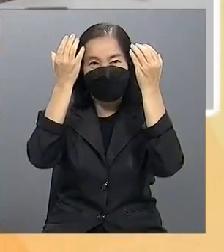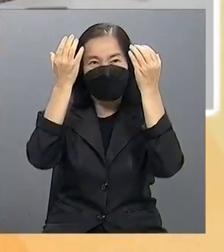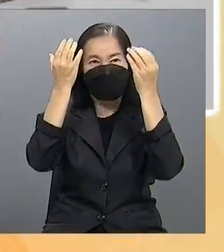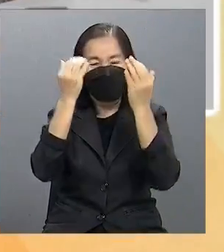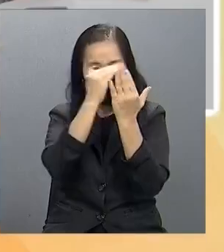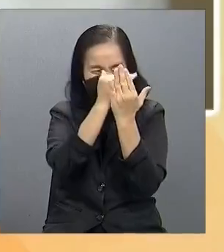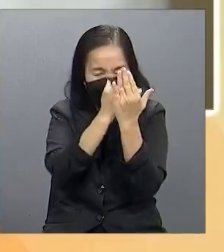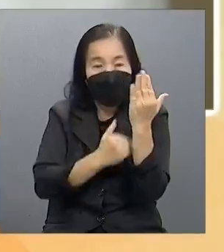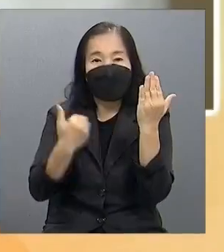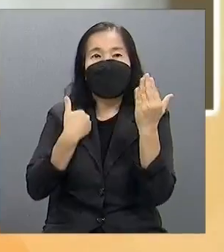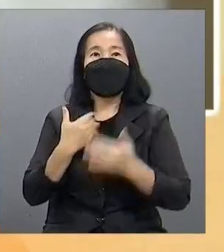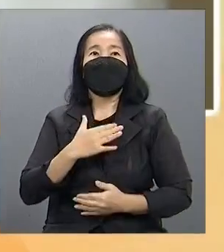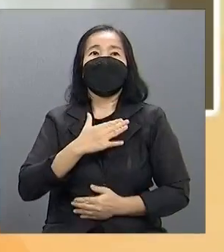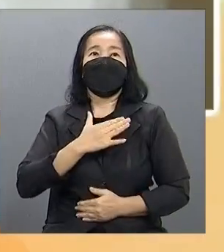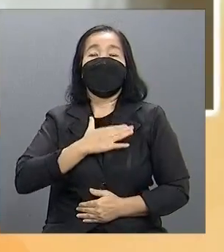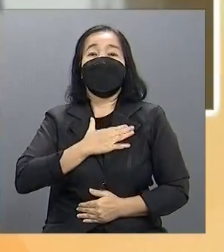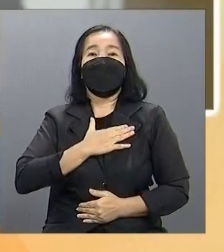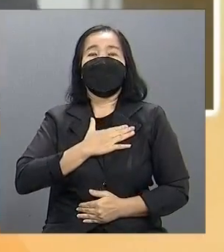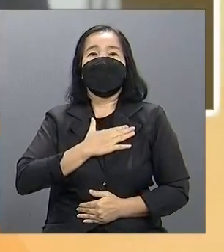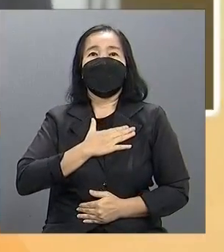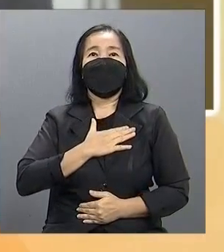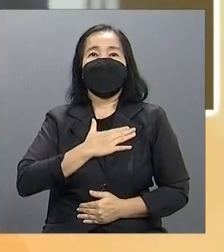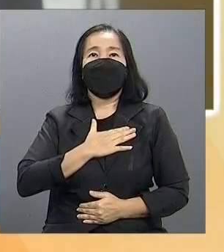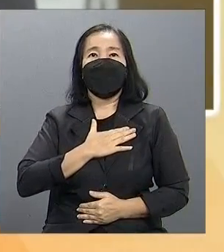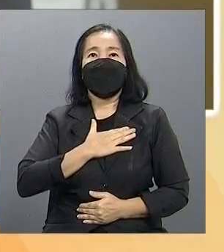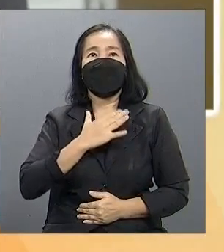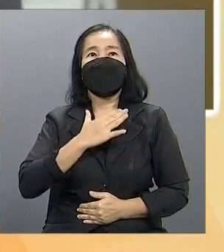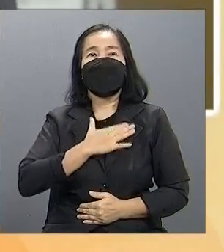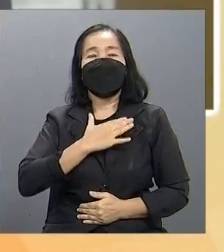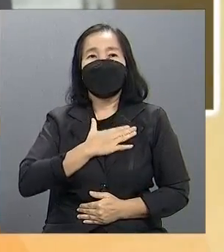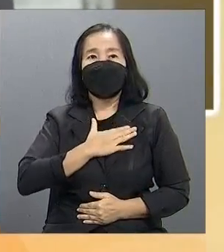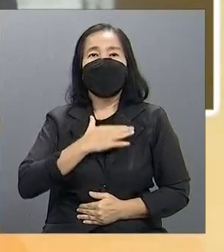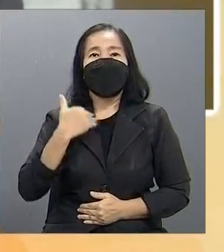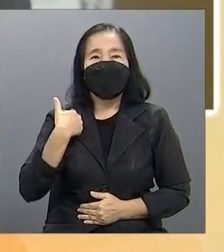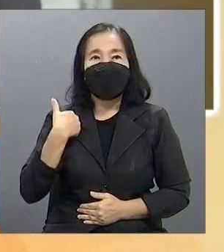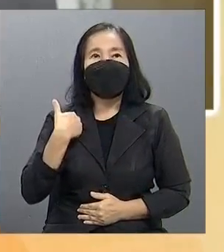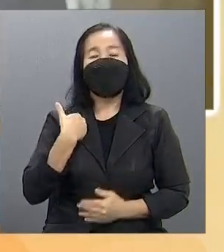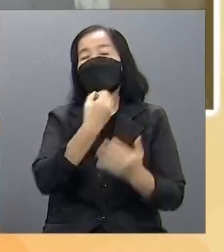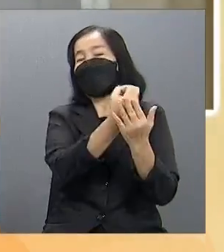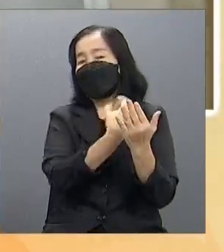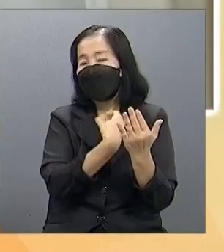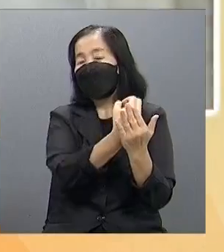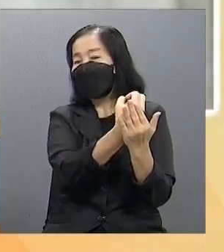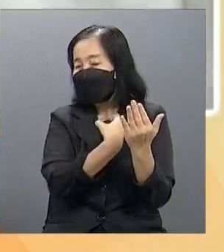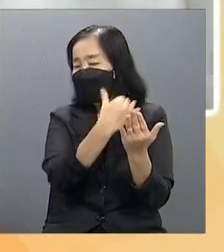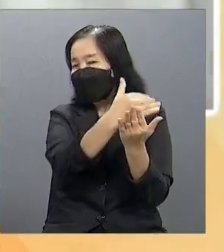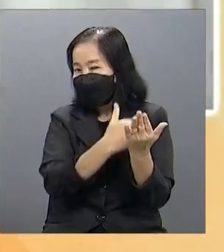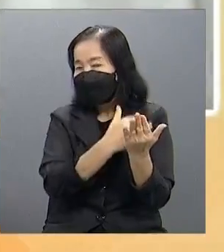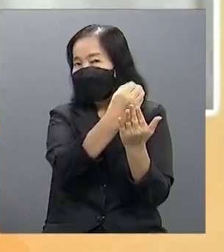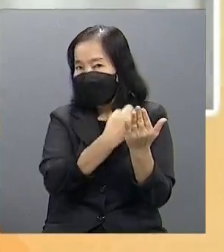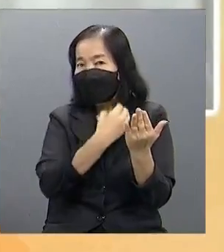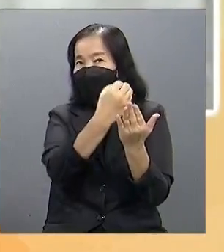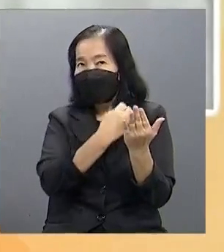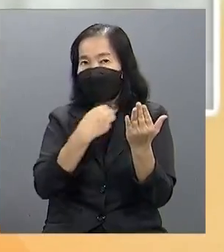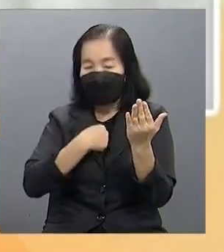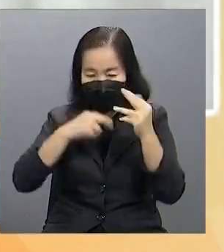เองเนี่ยคุณเจี๊ยบก็จะบอกตลอดแล้วก็บอกข้อมูลส่งข้อมูลส่งอะไรต่ออะไรมาให้เราอ่านให้เราศึกษาโ